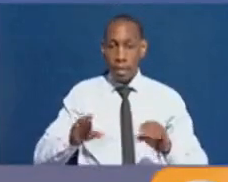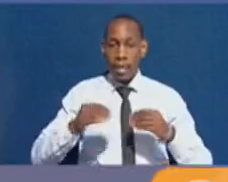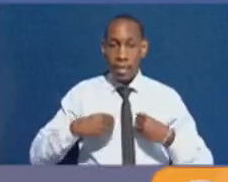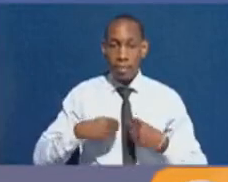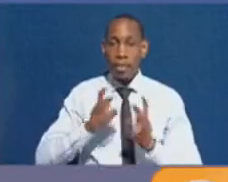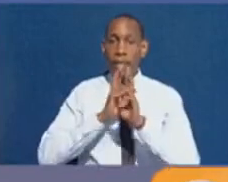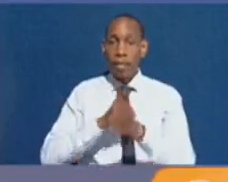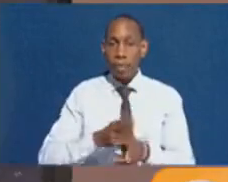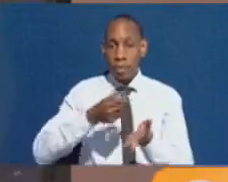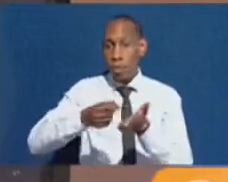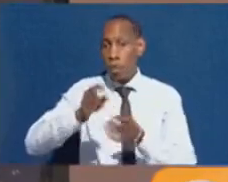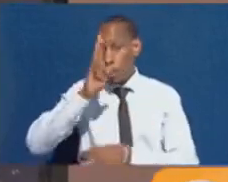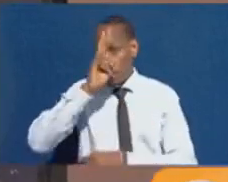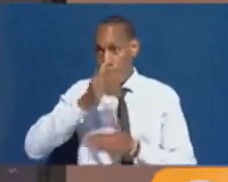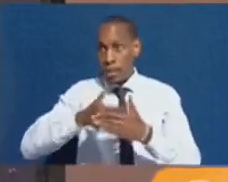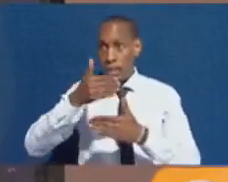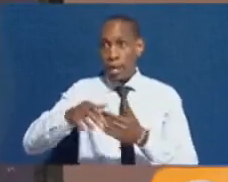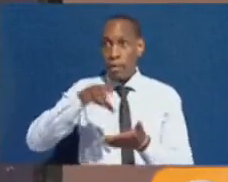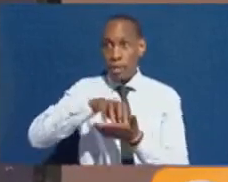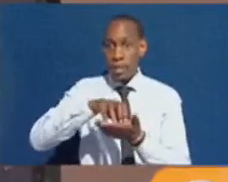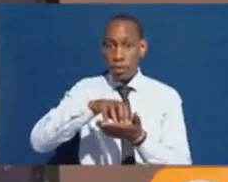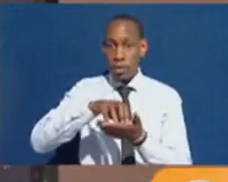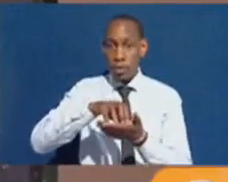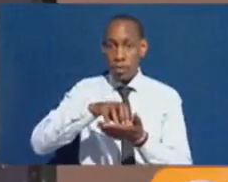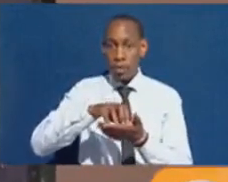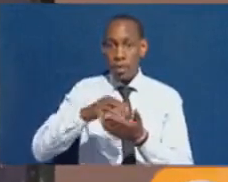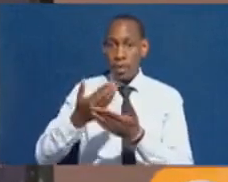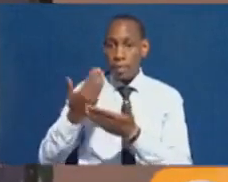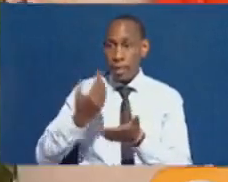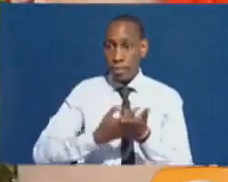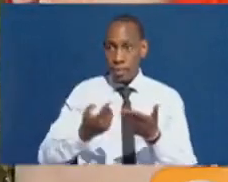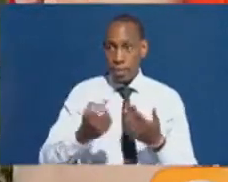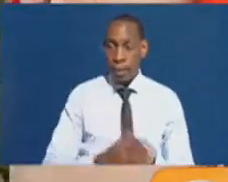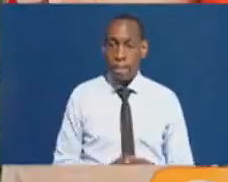na polisi kufuatia tukio hilo la Ijumaa iliyopita.